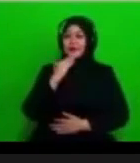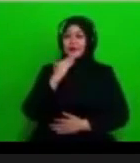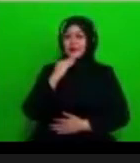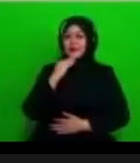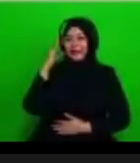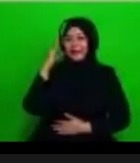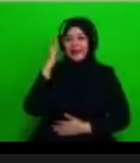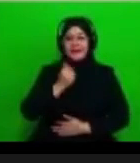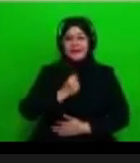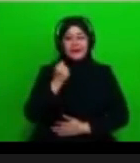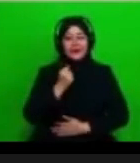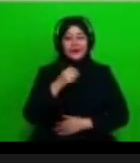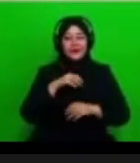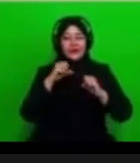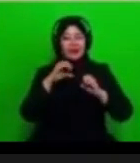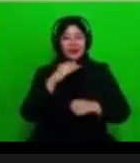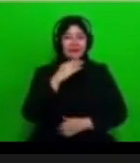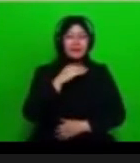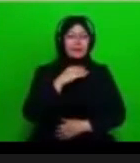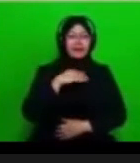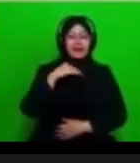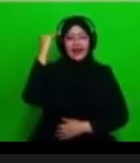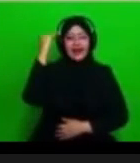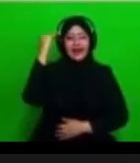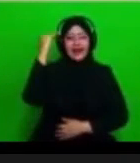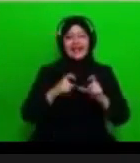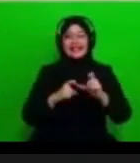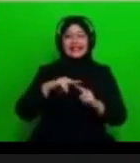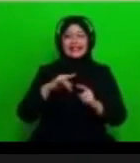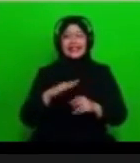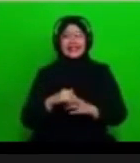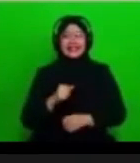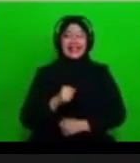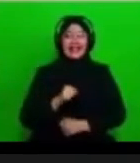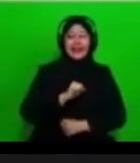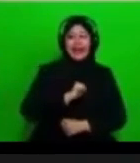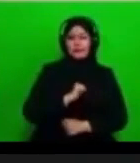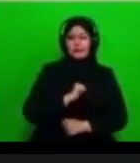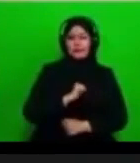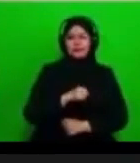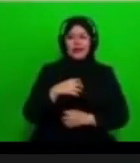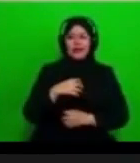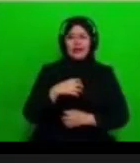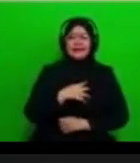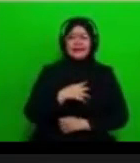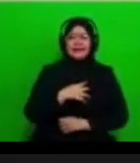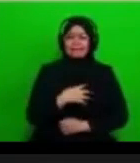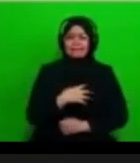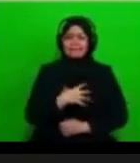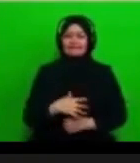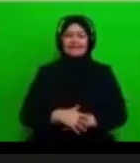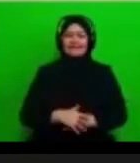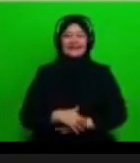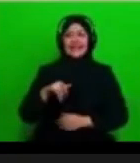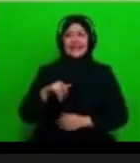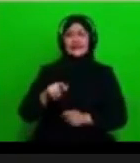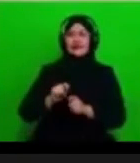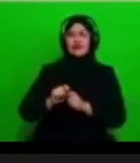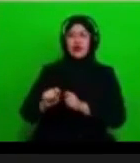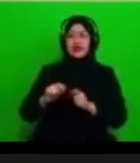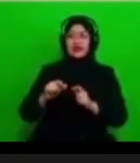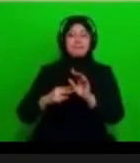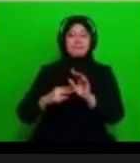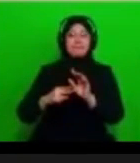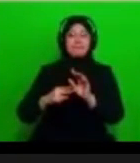Assalamualaikum. Waalaikumsalam. Mbak Siti, Mbak Siti. Iya, Bapak saya deg-degan takut dikasih pantun. Iya, ini pantunnya sudah